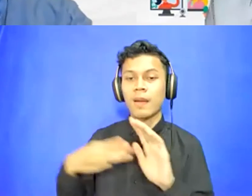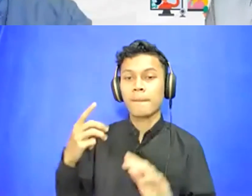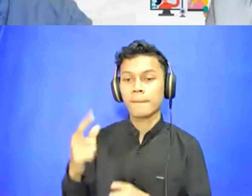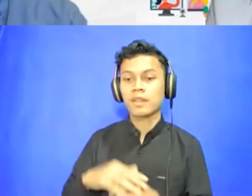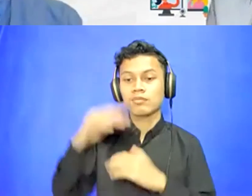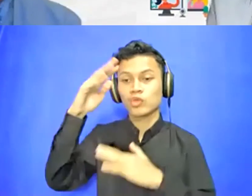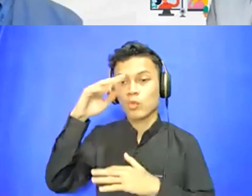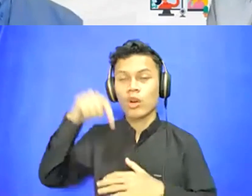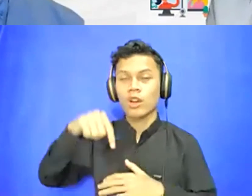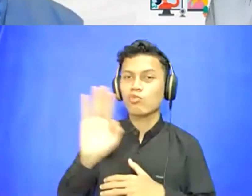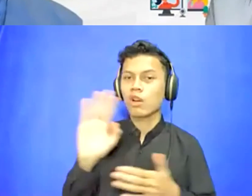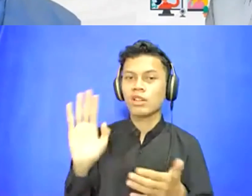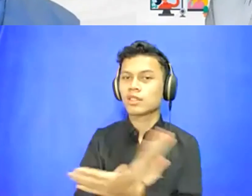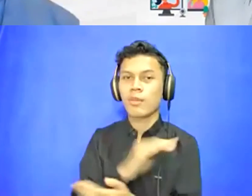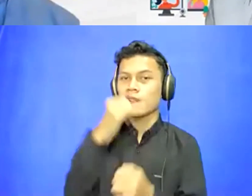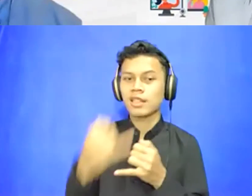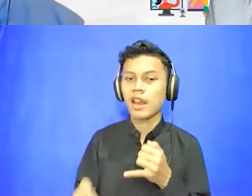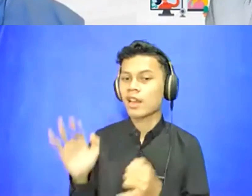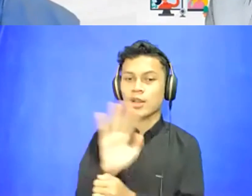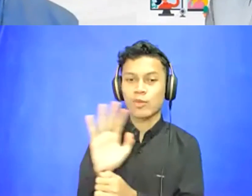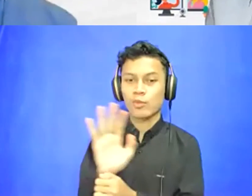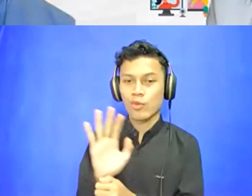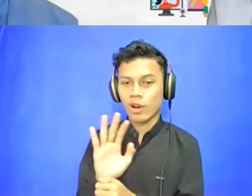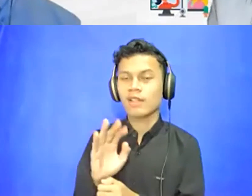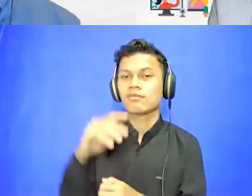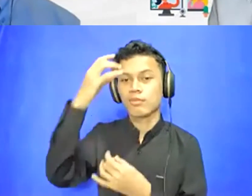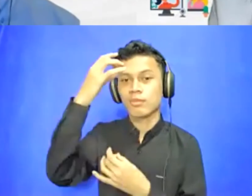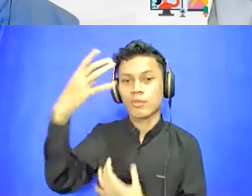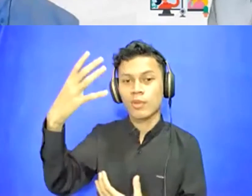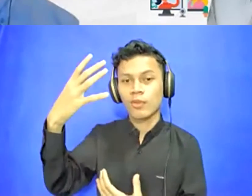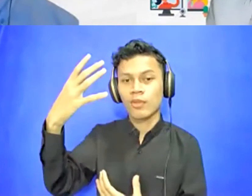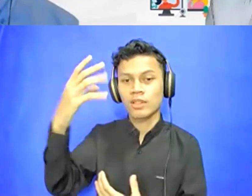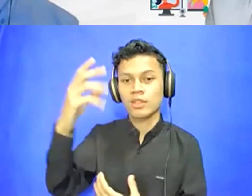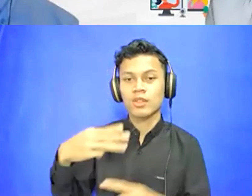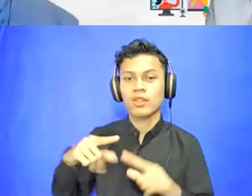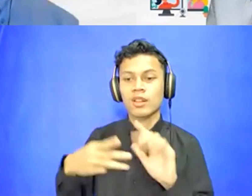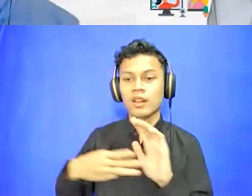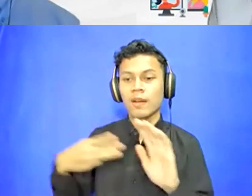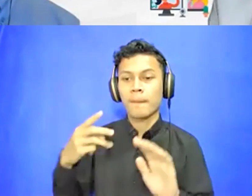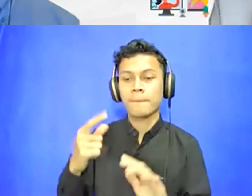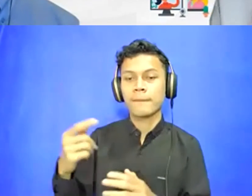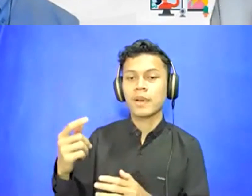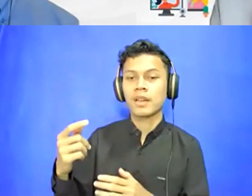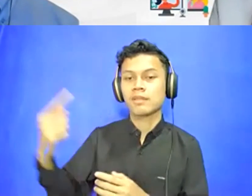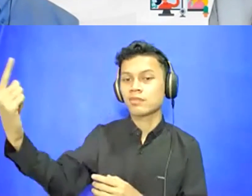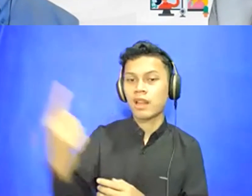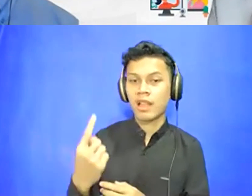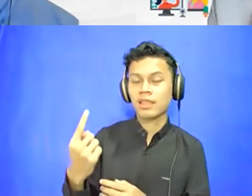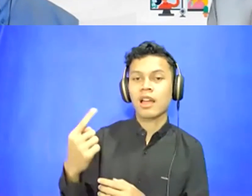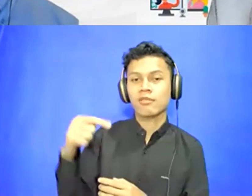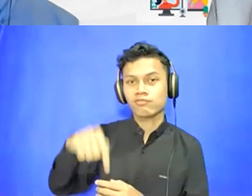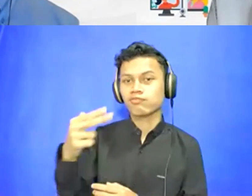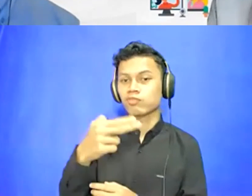kesempatan terakhir kami menghadirkan Profesor Rimmer di Indonesia. Semoga bisa berjumpa lagi betul-betul di kesempatan